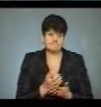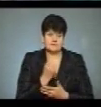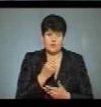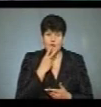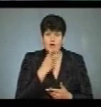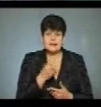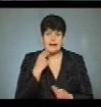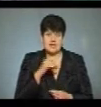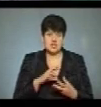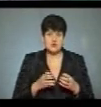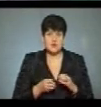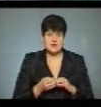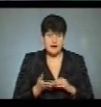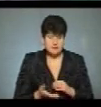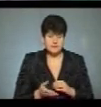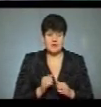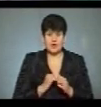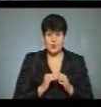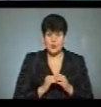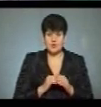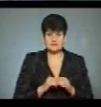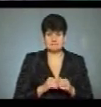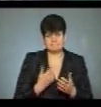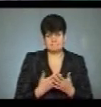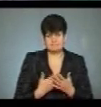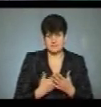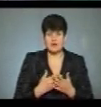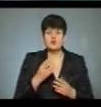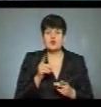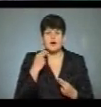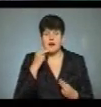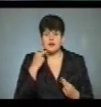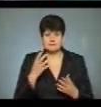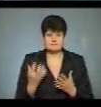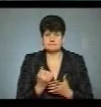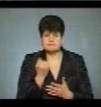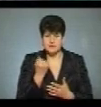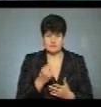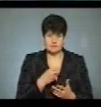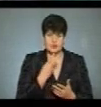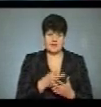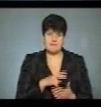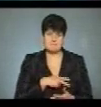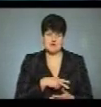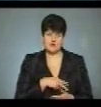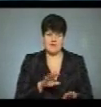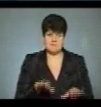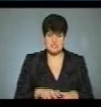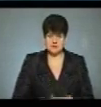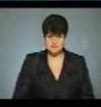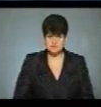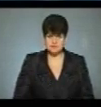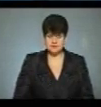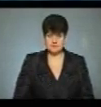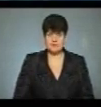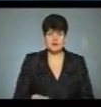показують кращі результати. Отож, кожен плив стилем, яким в нього кращі результати, і він претендує на призове місце. Восьмирічна